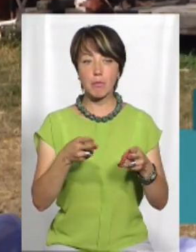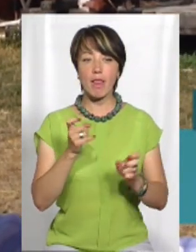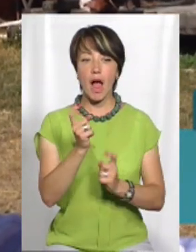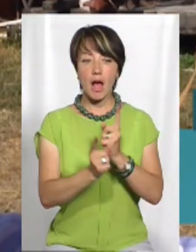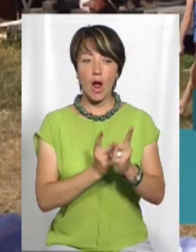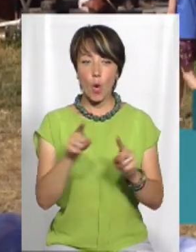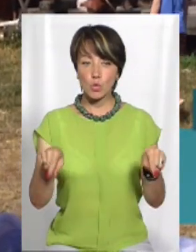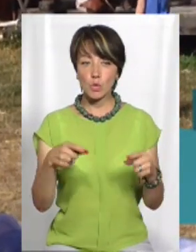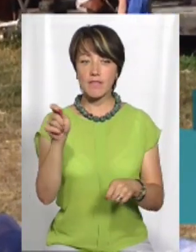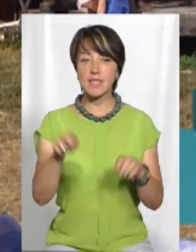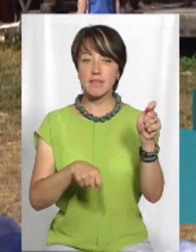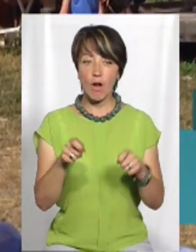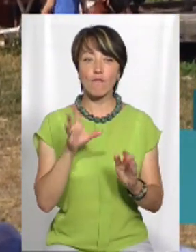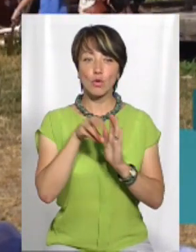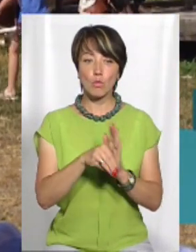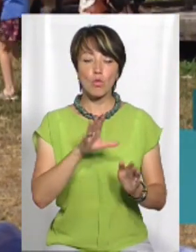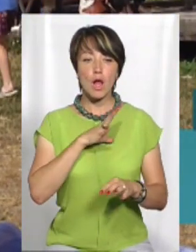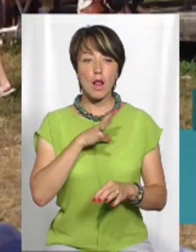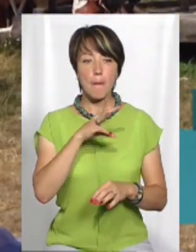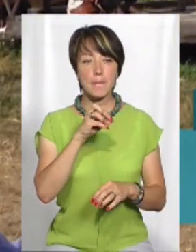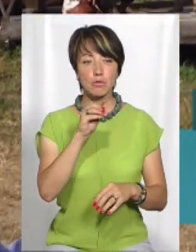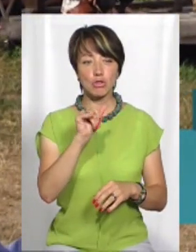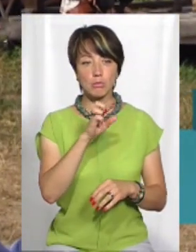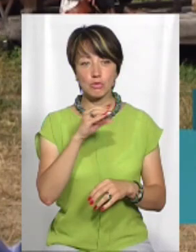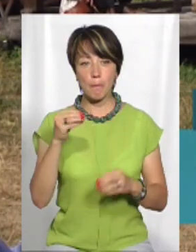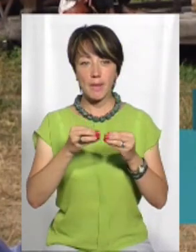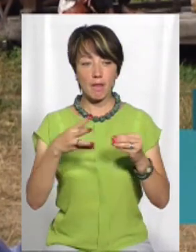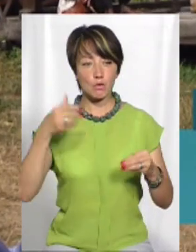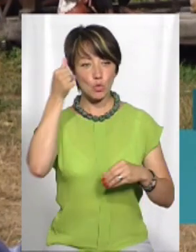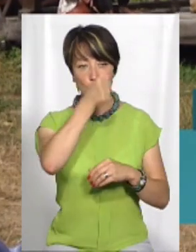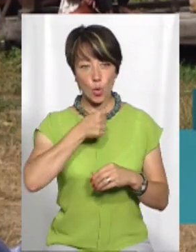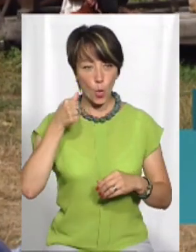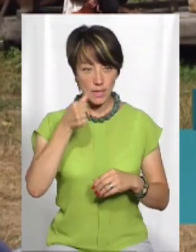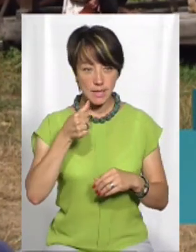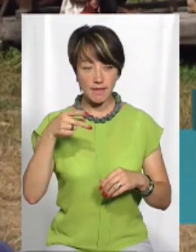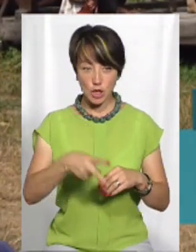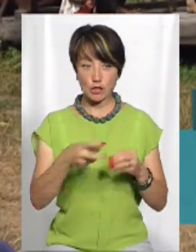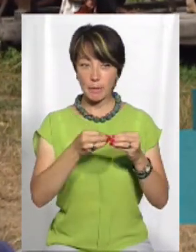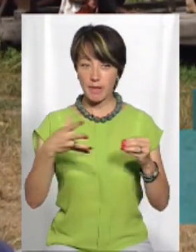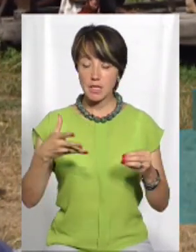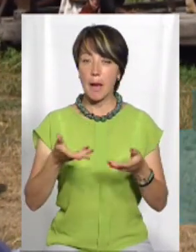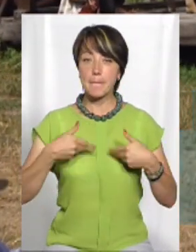реконструкторські фестивалі, в тому числі ми були в Меджибіжі в 2015 році. А